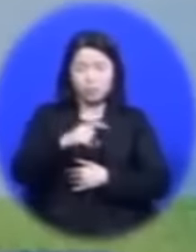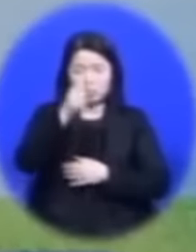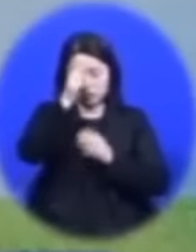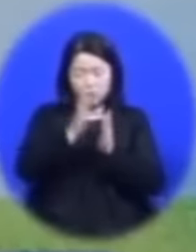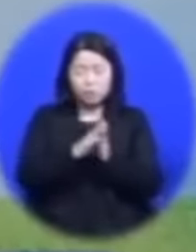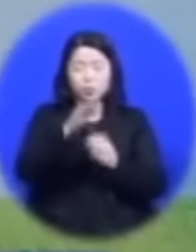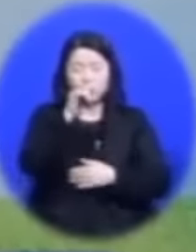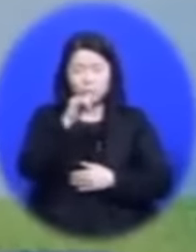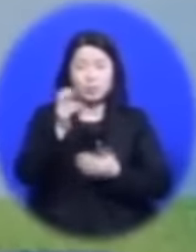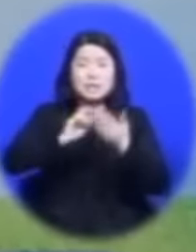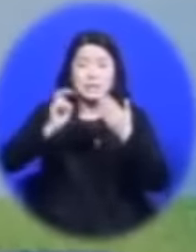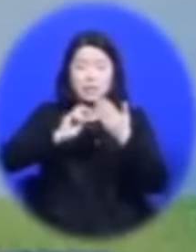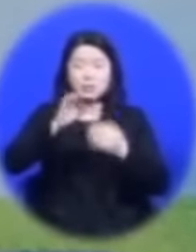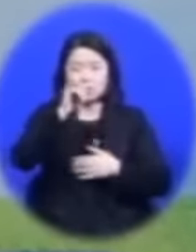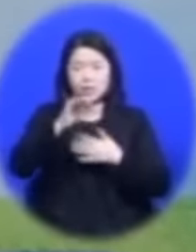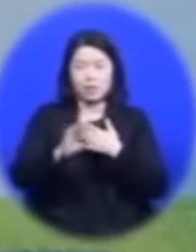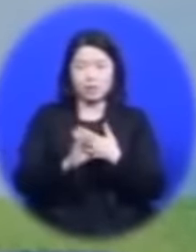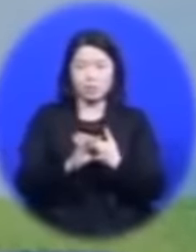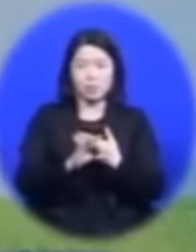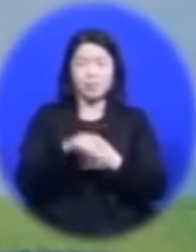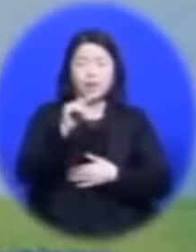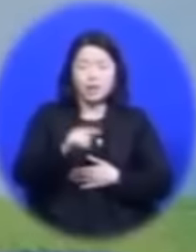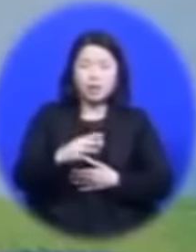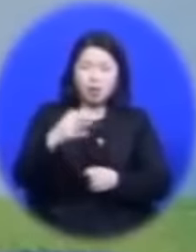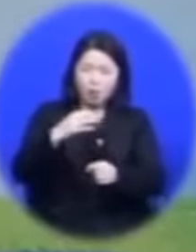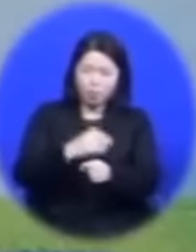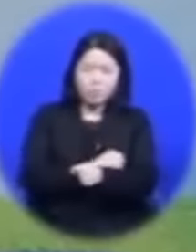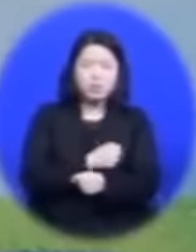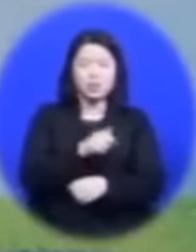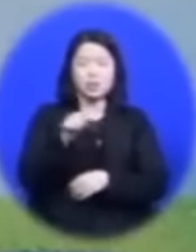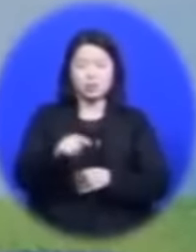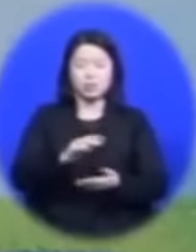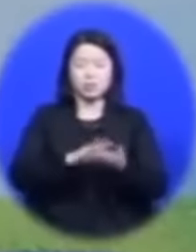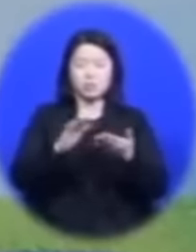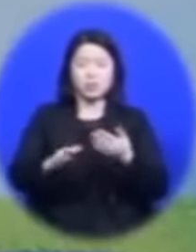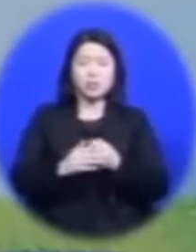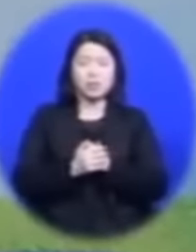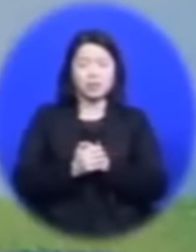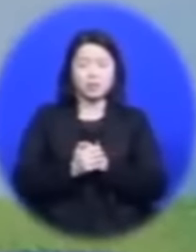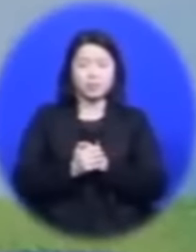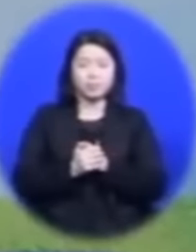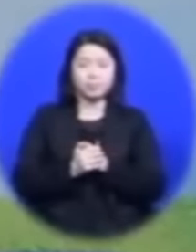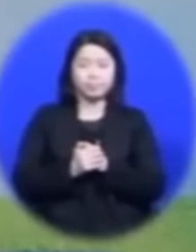있고 찬송이 있다면 이건 엄청난 것입니다.